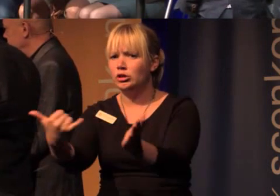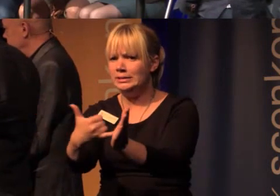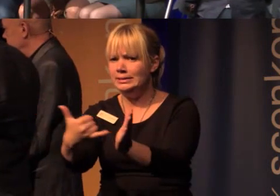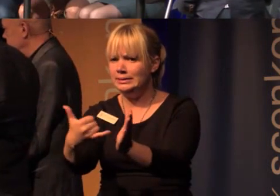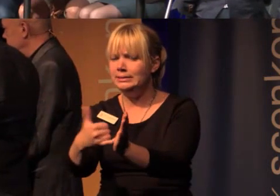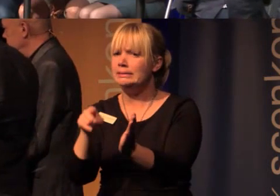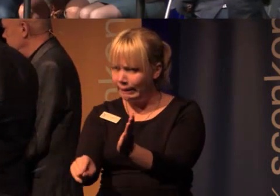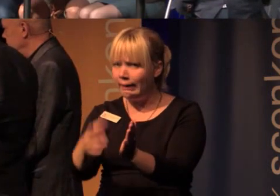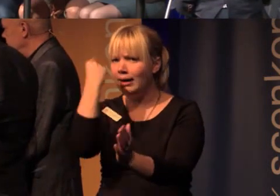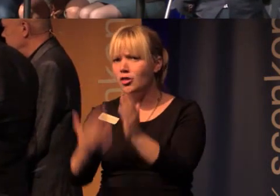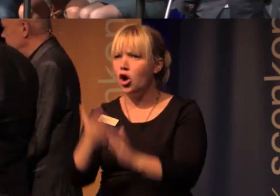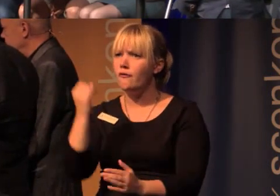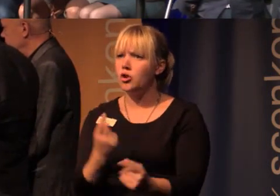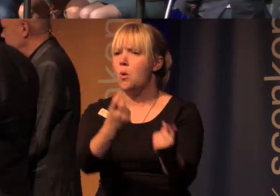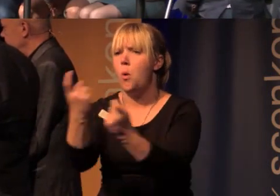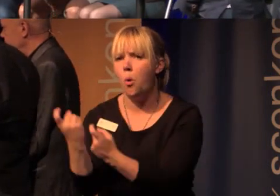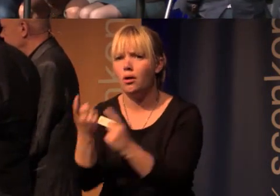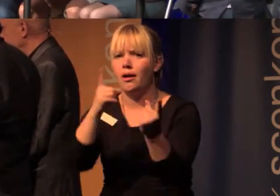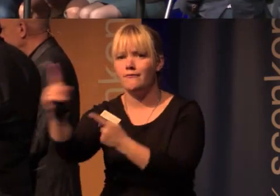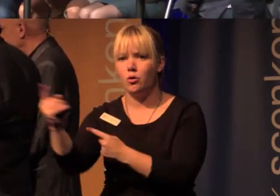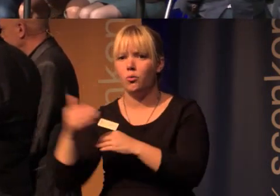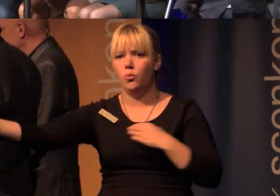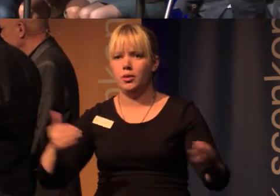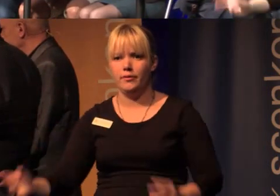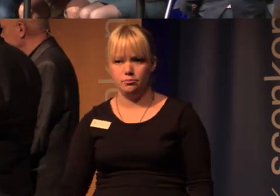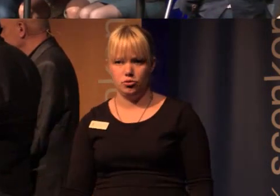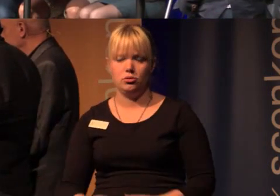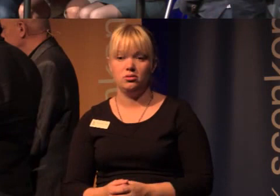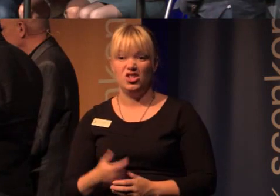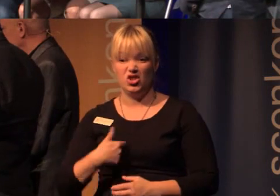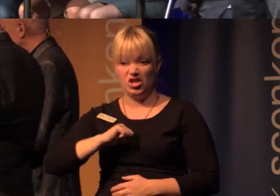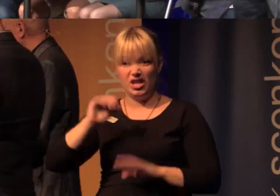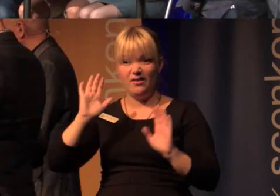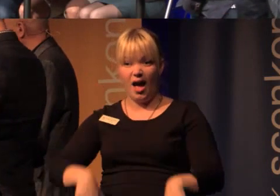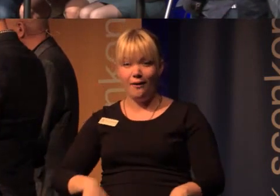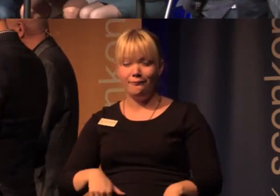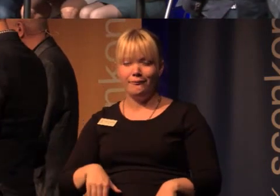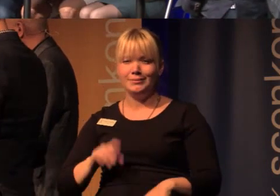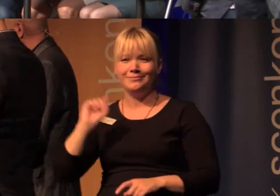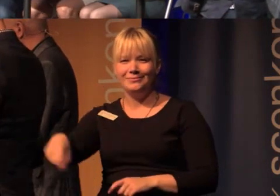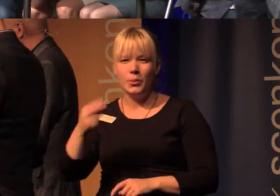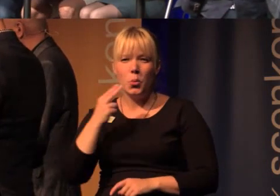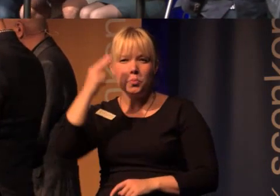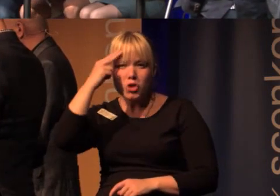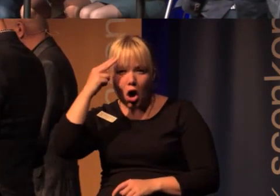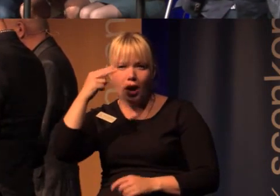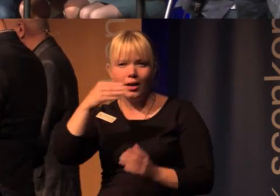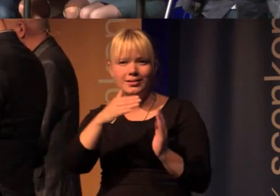avstånd eller ett litet avstånd till de här scenerna. Jag gick själv på Uppsala Stadsteater och såg en fantastisk